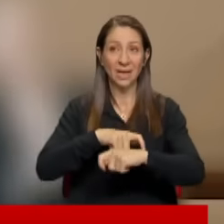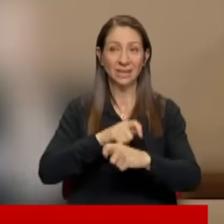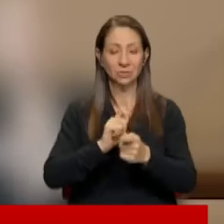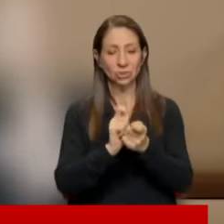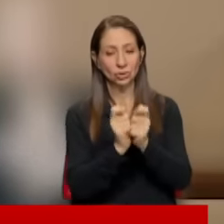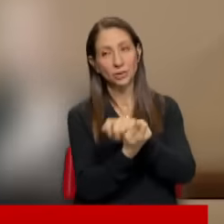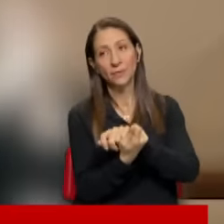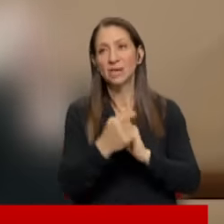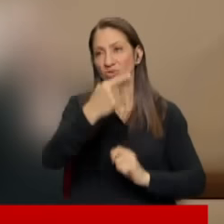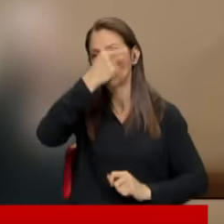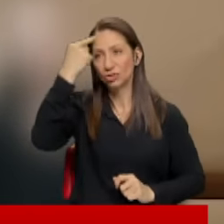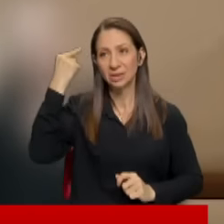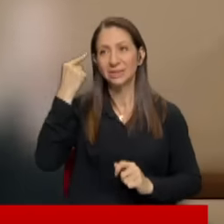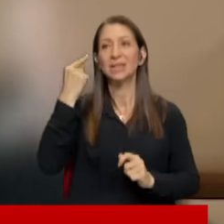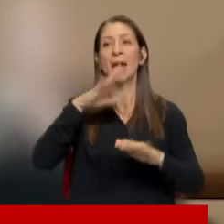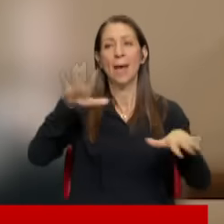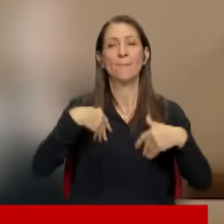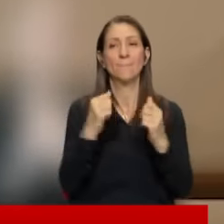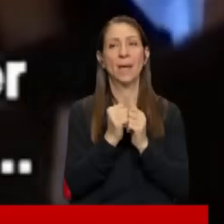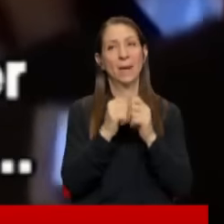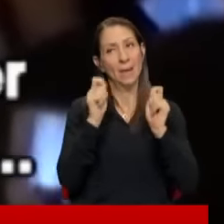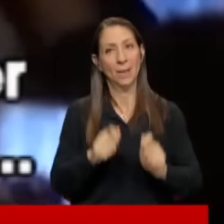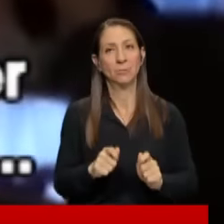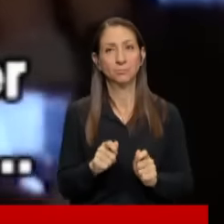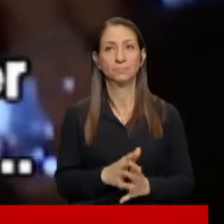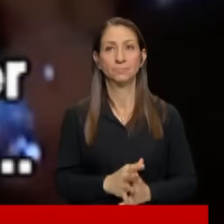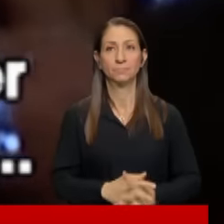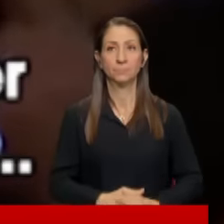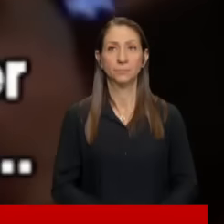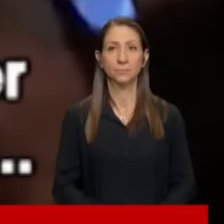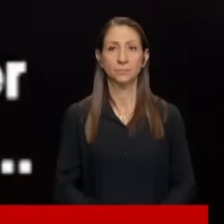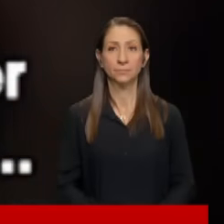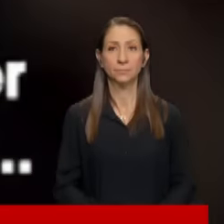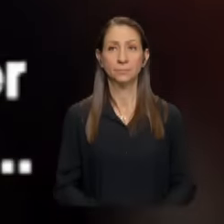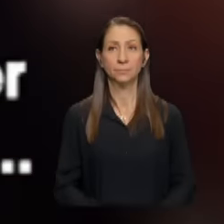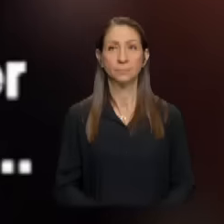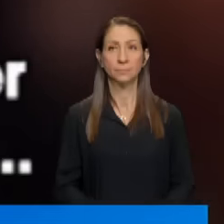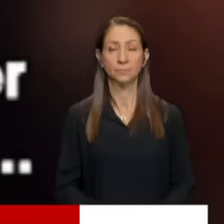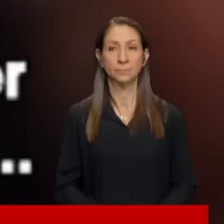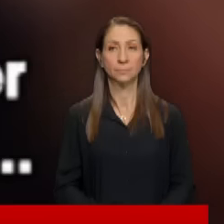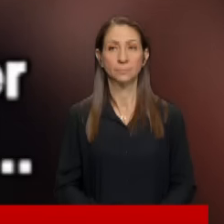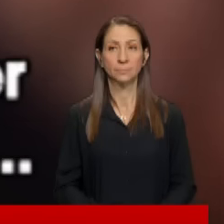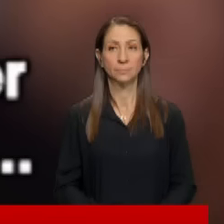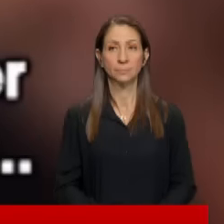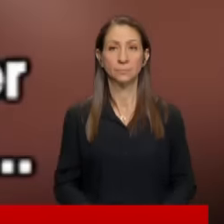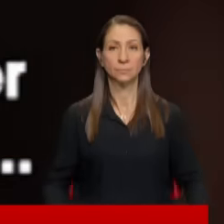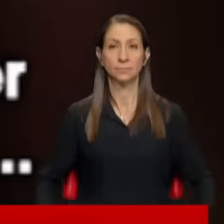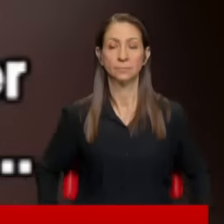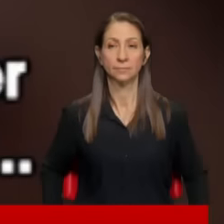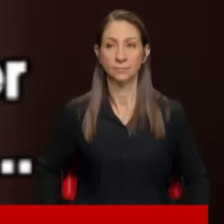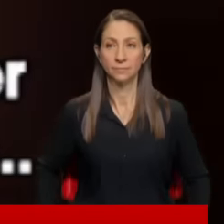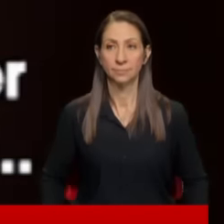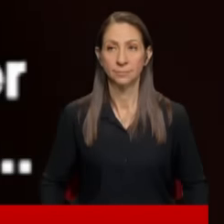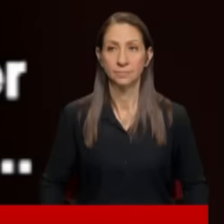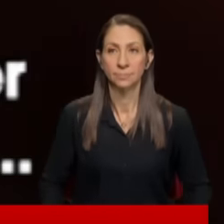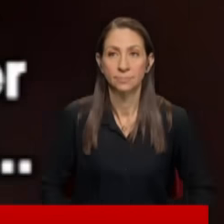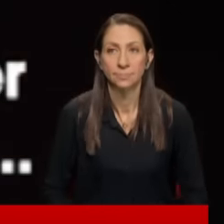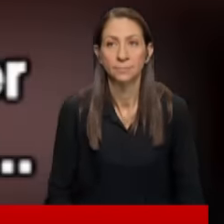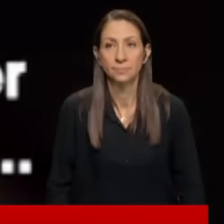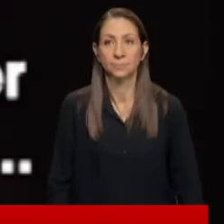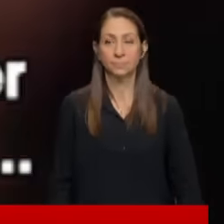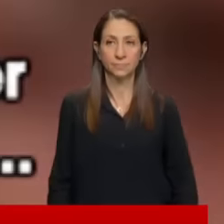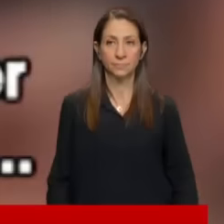çevirme şansını hep birlikte kullanalım. Sizin çoğunluğu bizde. Evet Cumhurbaşkanım. Şu anda hala her şey devam